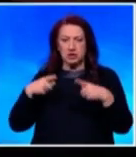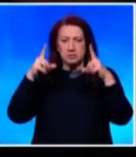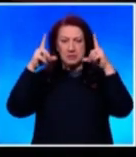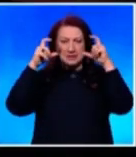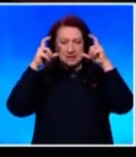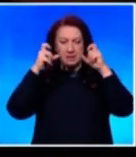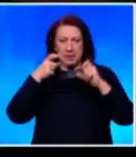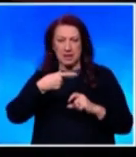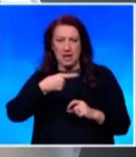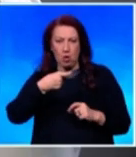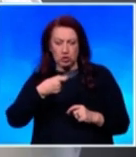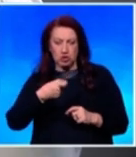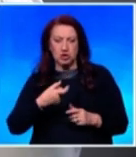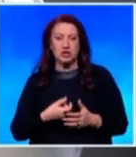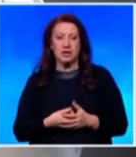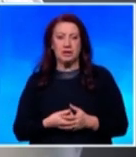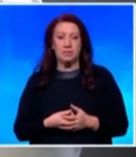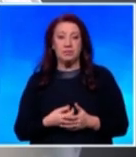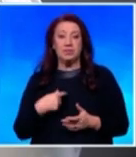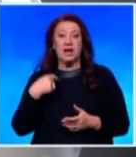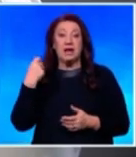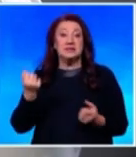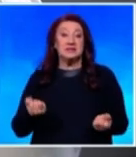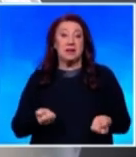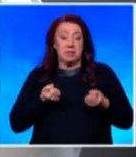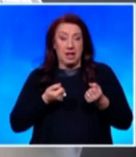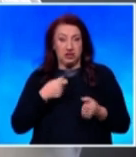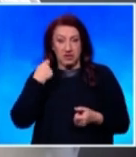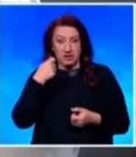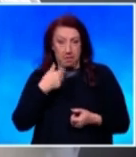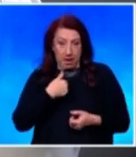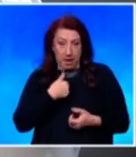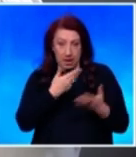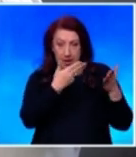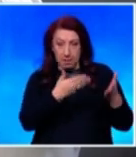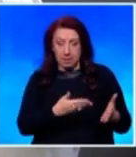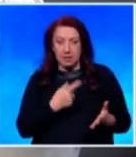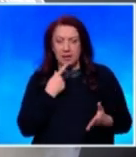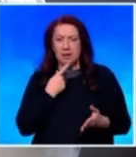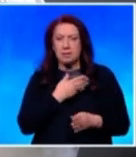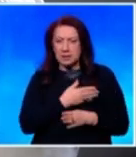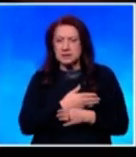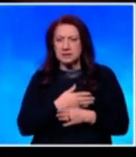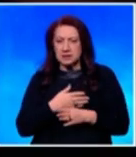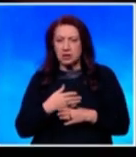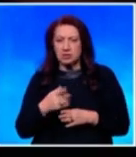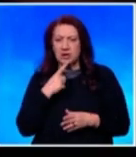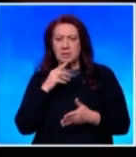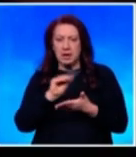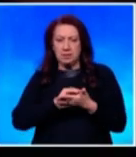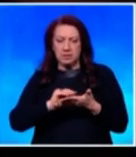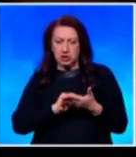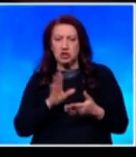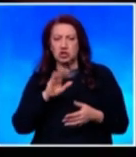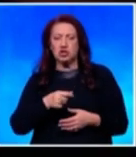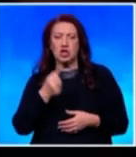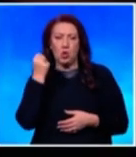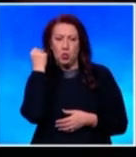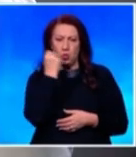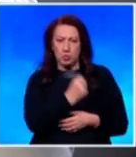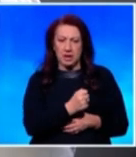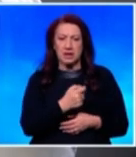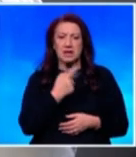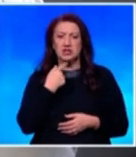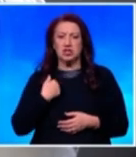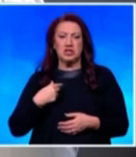снимки от оръжие майка ми я заплашват през цялото време пишат и коментари че ще я убият че сме